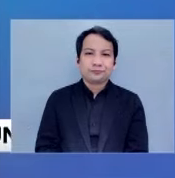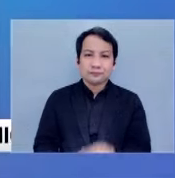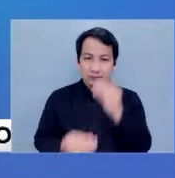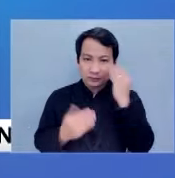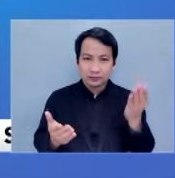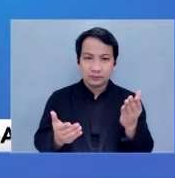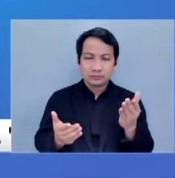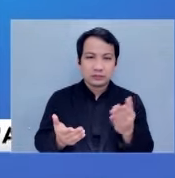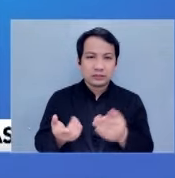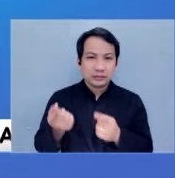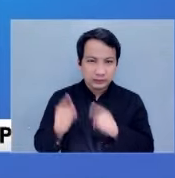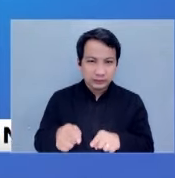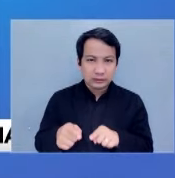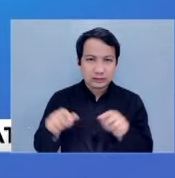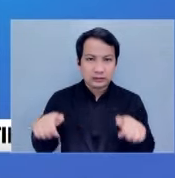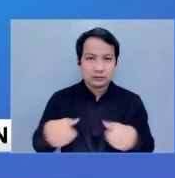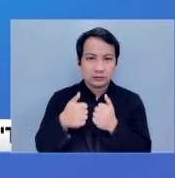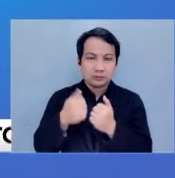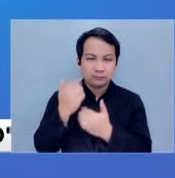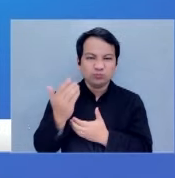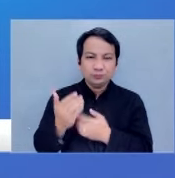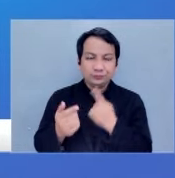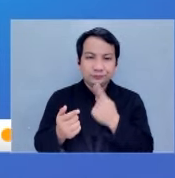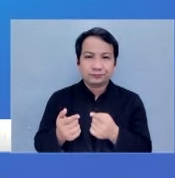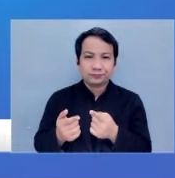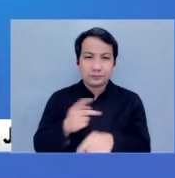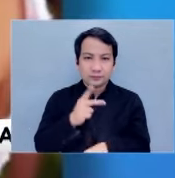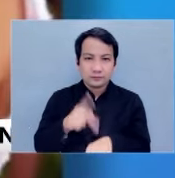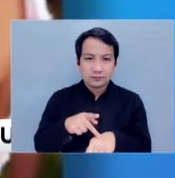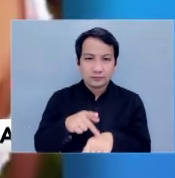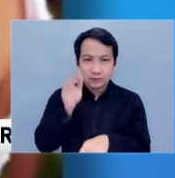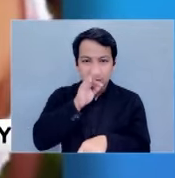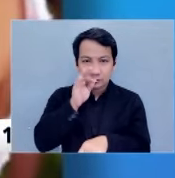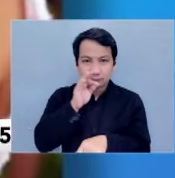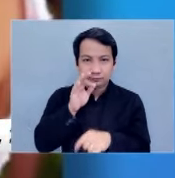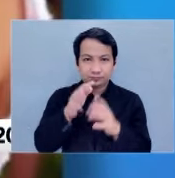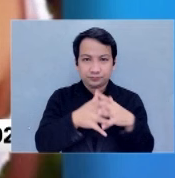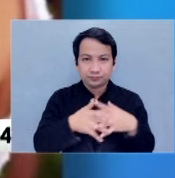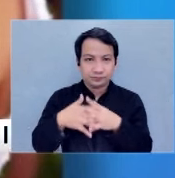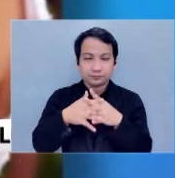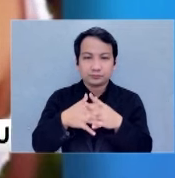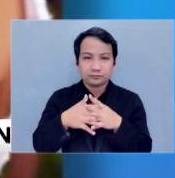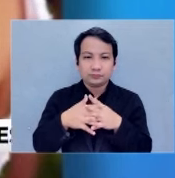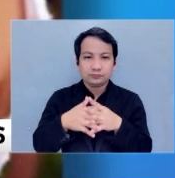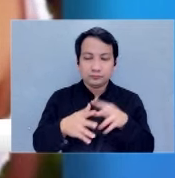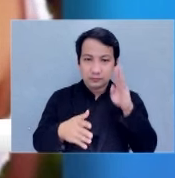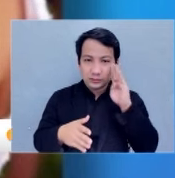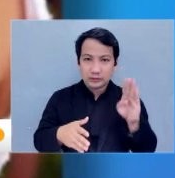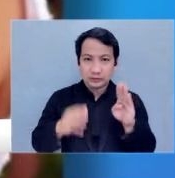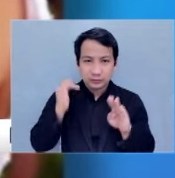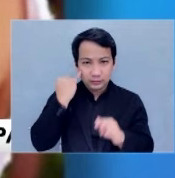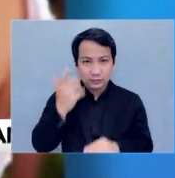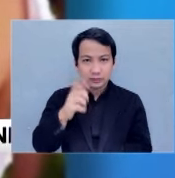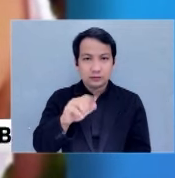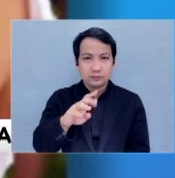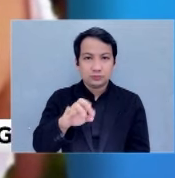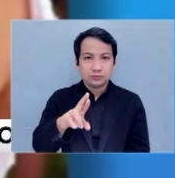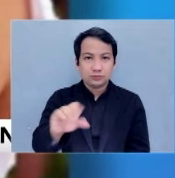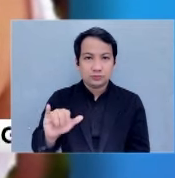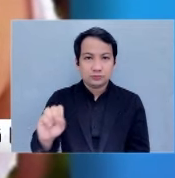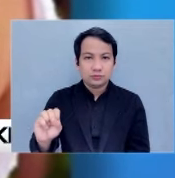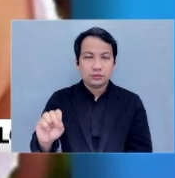Kalunos-lunos na trahedya ang sinapit ng Filipino-American couple na sina Ryan at Jennifer Ambrosio sa Michigan,